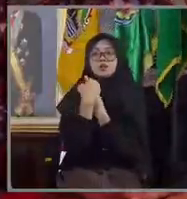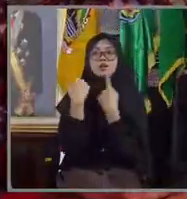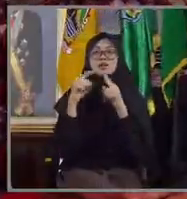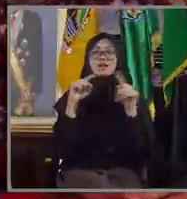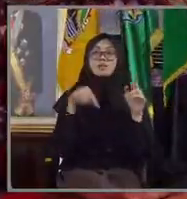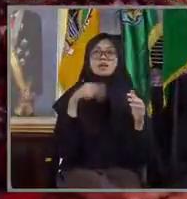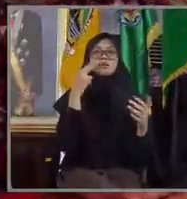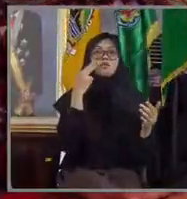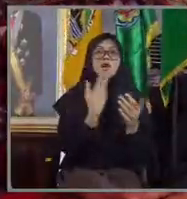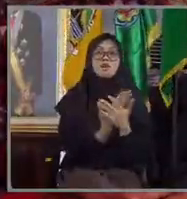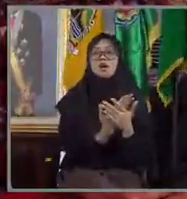fakta yang kemudian bisa kita bereskan yang ke